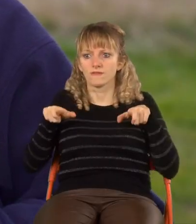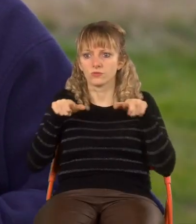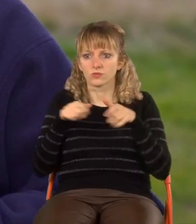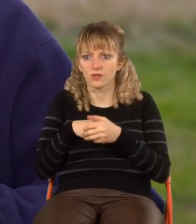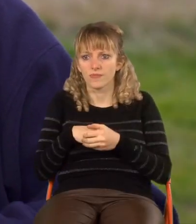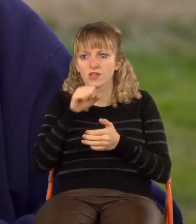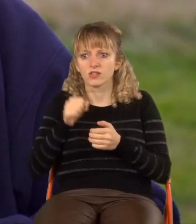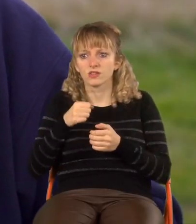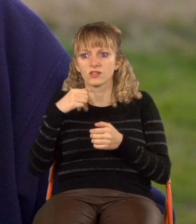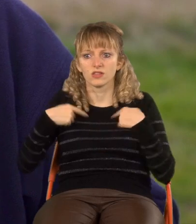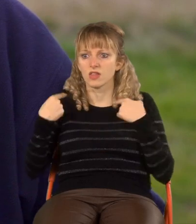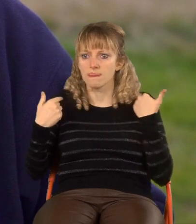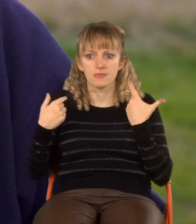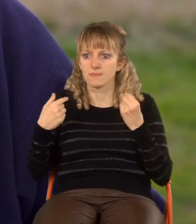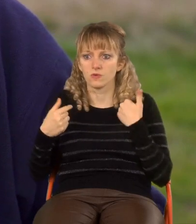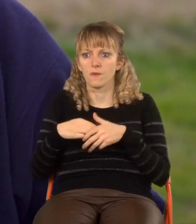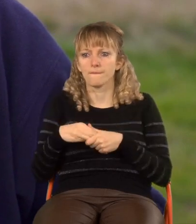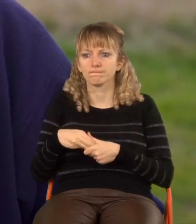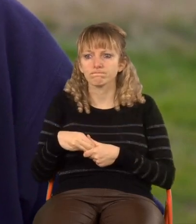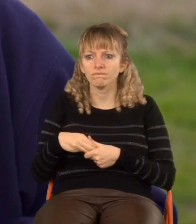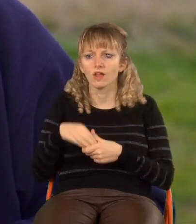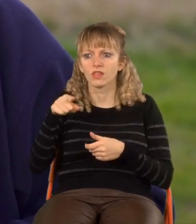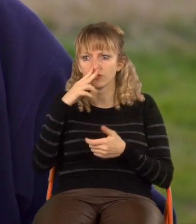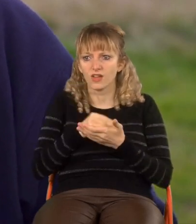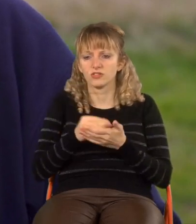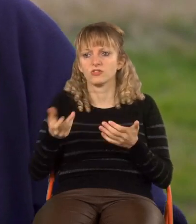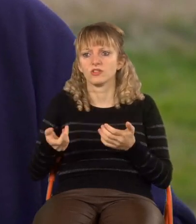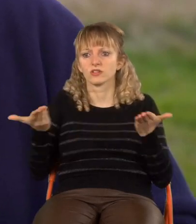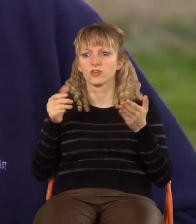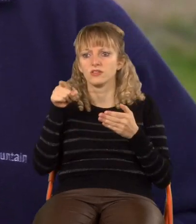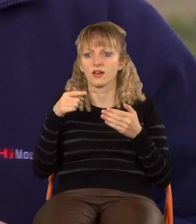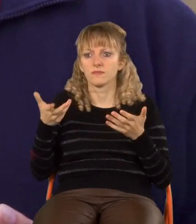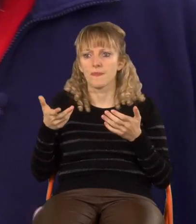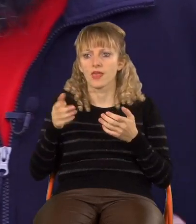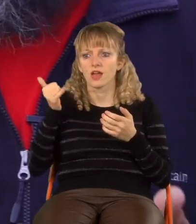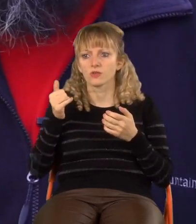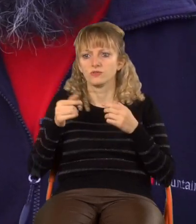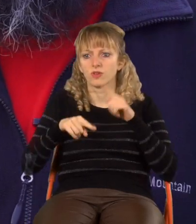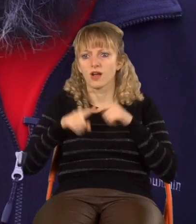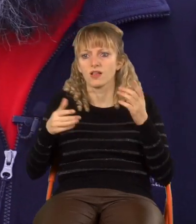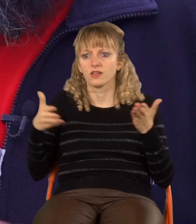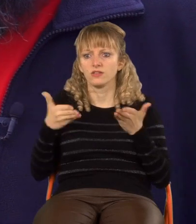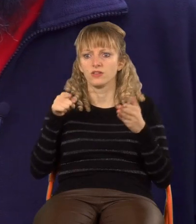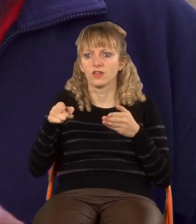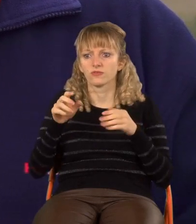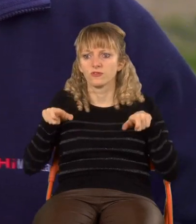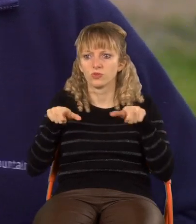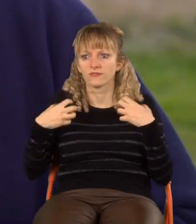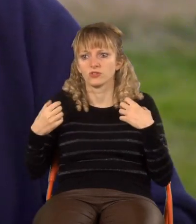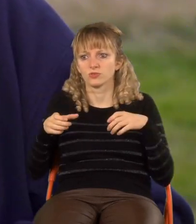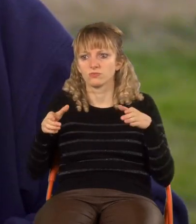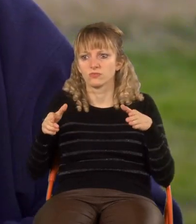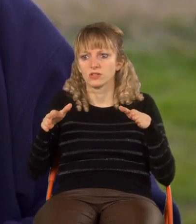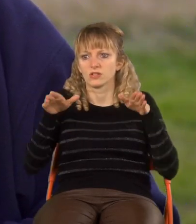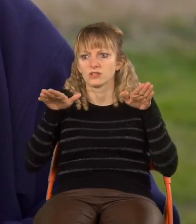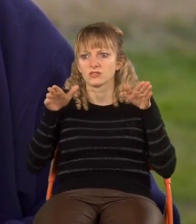sporadycznie gdzieś tam ktoś wózek w życiu cisnął, no, ale nigdy na tym wózku nie siedział. I nie miał odczuć takich z wózka, nie?